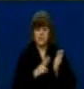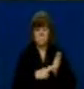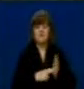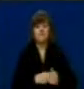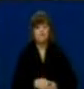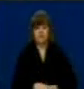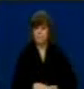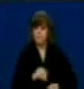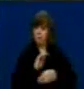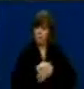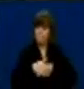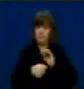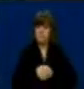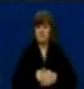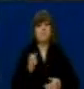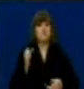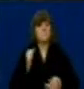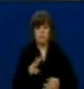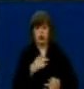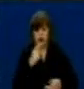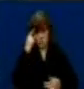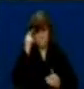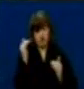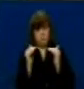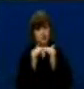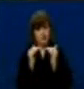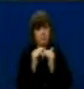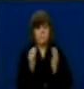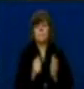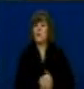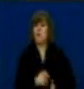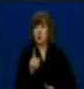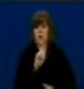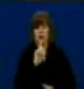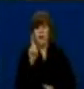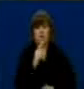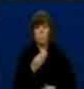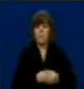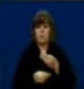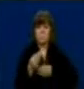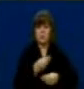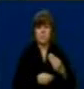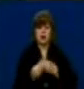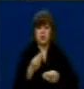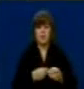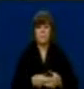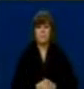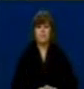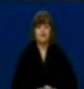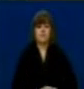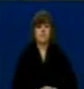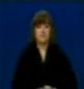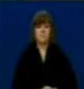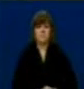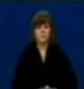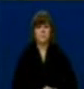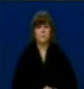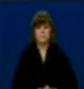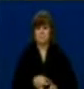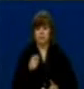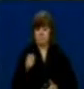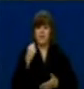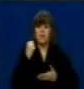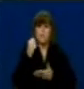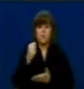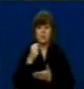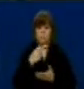asaj interesojnë vetëm numrat përfundimtar të barazuar dhe jo proceset ekonomike dhe struktura ekonomisë vendit tonë. Me këtë buxhet